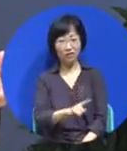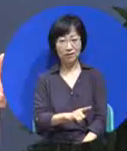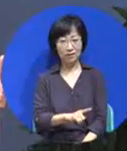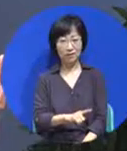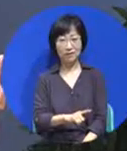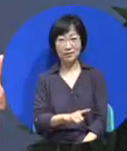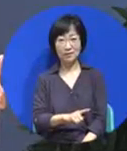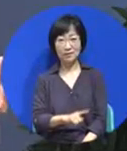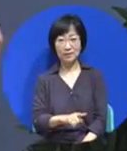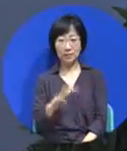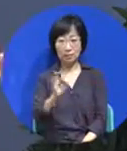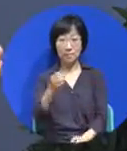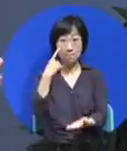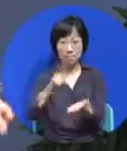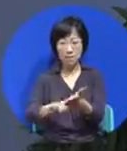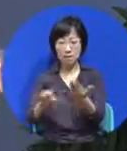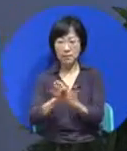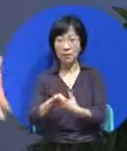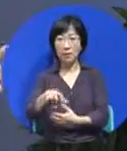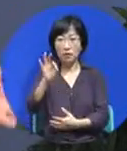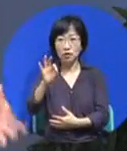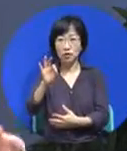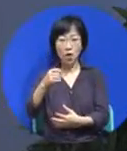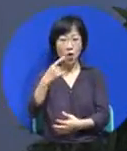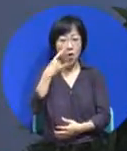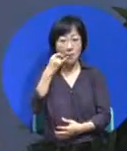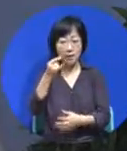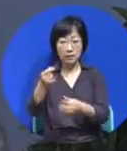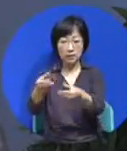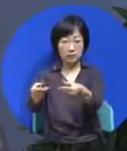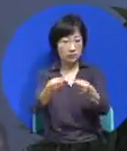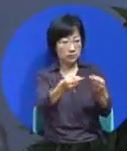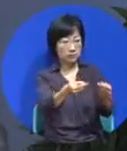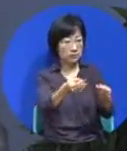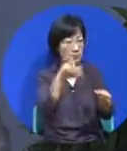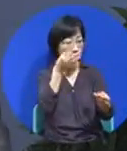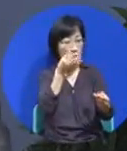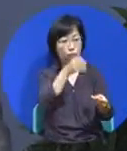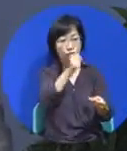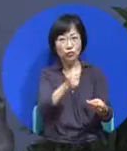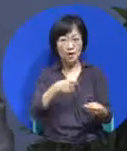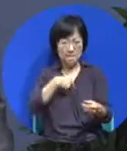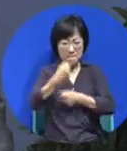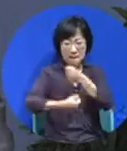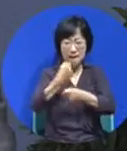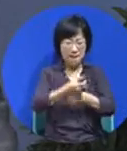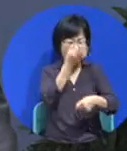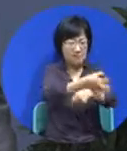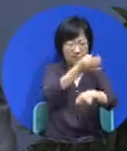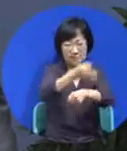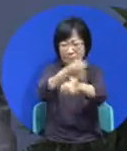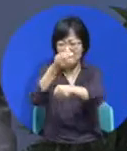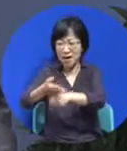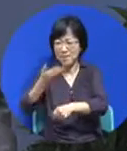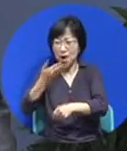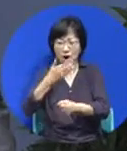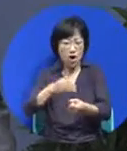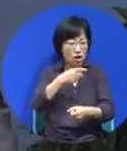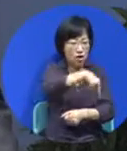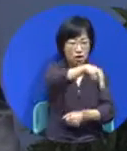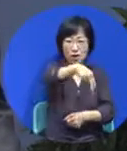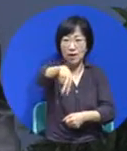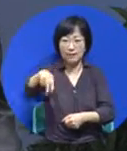이게 엄마인데 갖고 와야지. 이 돌아다니면서 먹으면 되겠냐고 막 그러더라고요. If you had found money like that, you should have brought it home and reported it to me directly. How